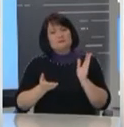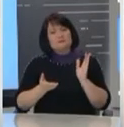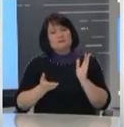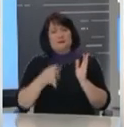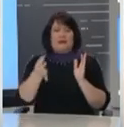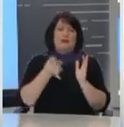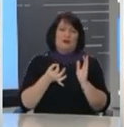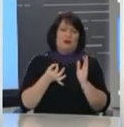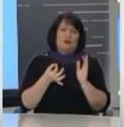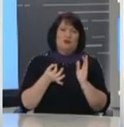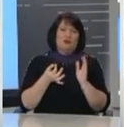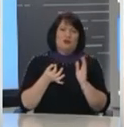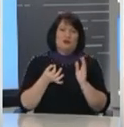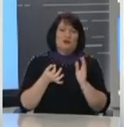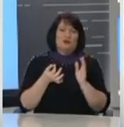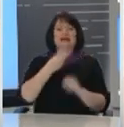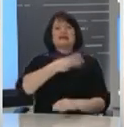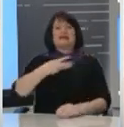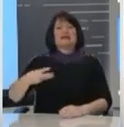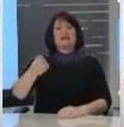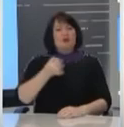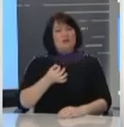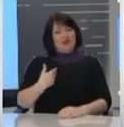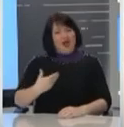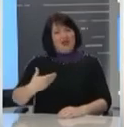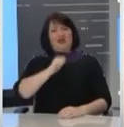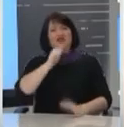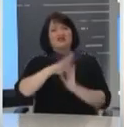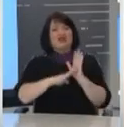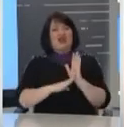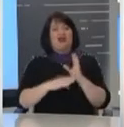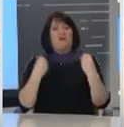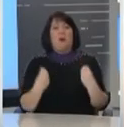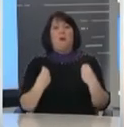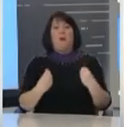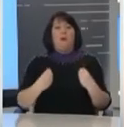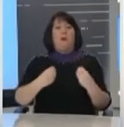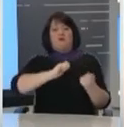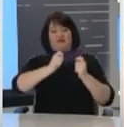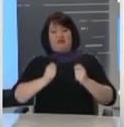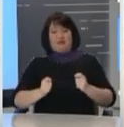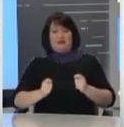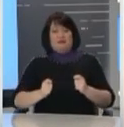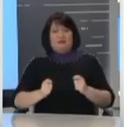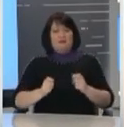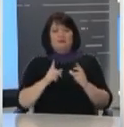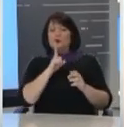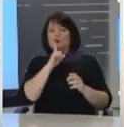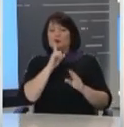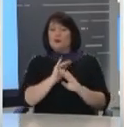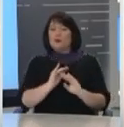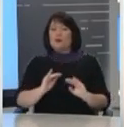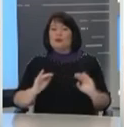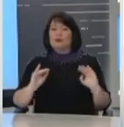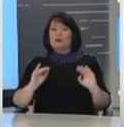μιλήσει ο ΣΥΡΙΖΑ και είχε κάνει και ολόκληρη πανηγυρική φιέστα, δεν ακούγεται καν.